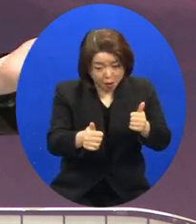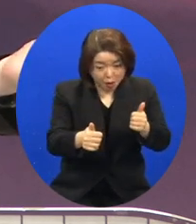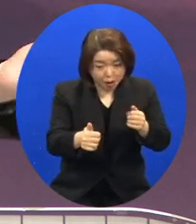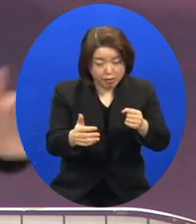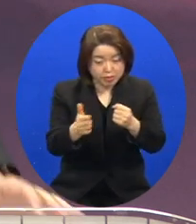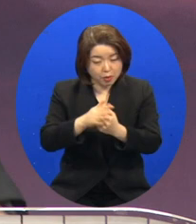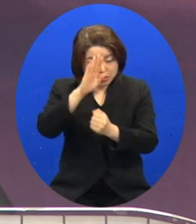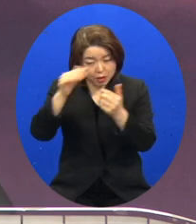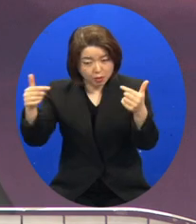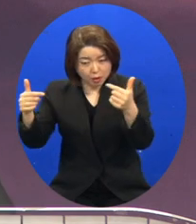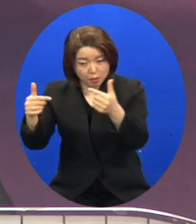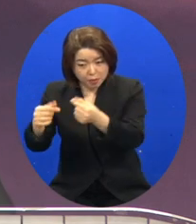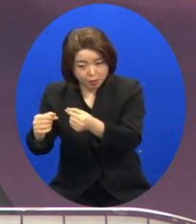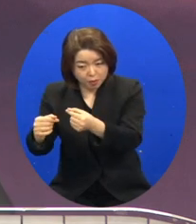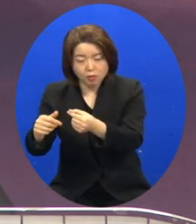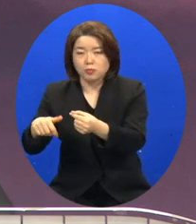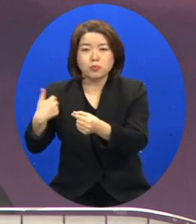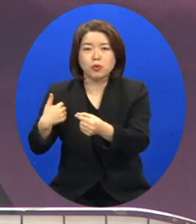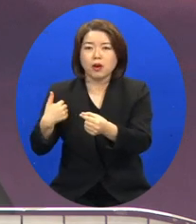몰라요